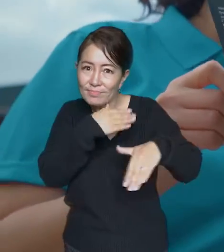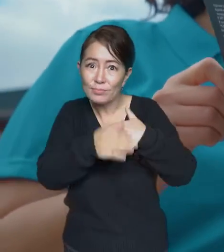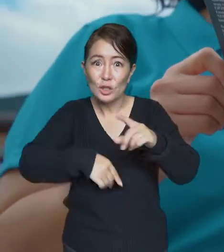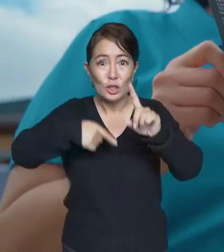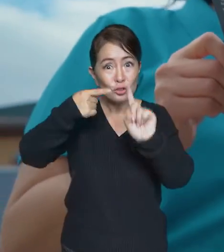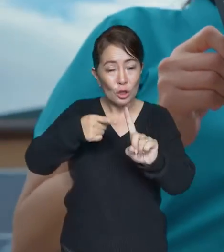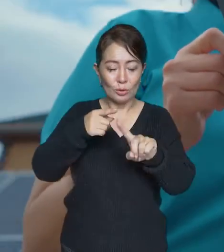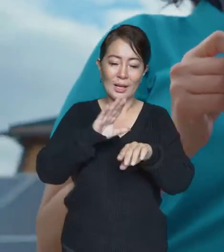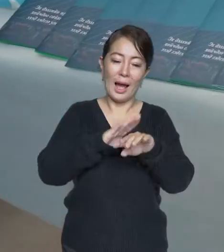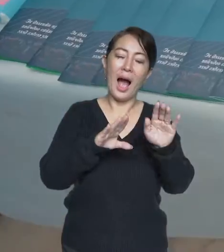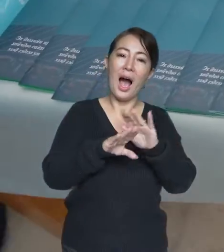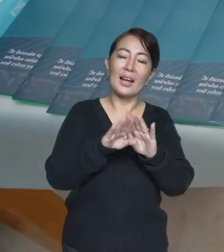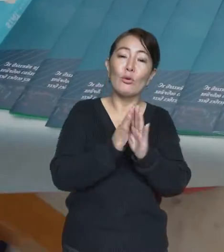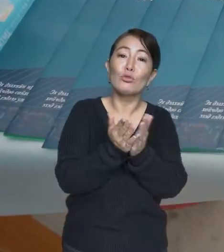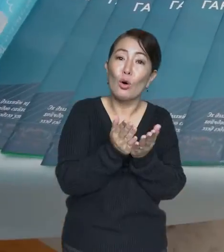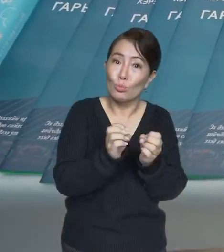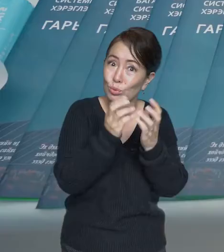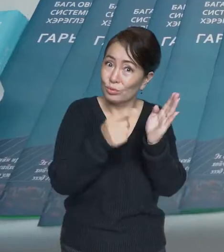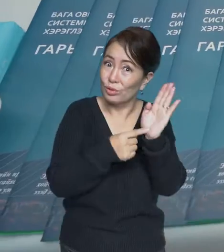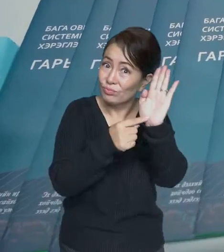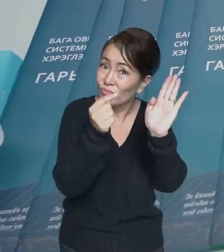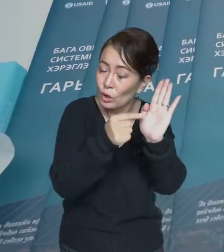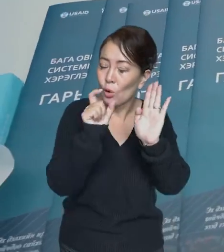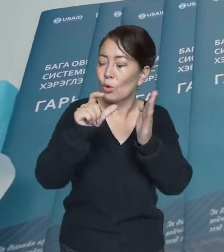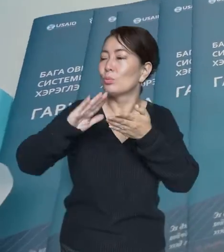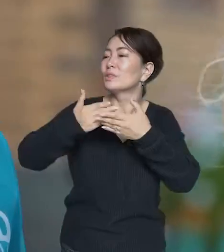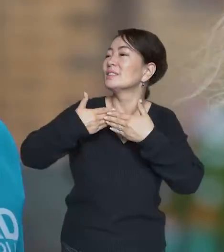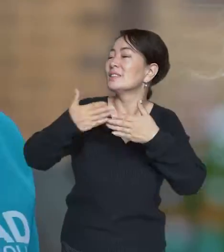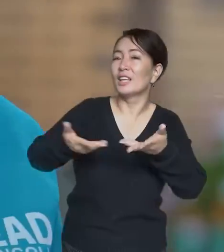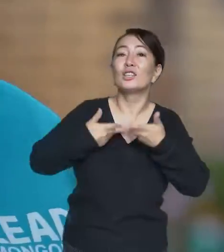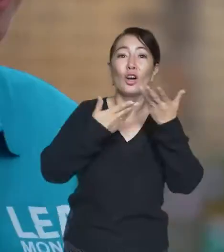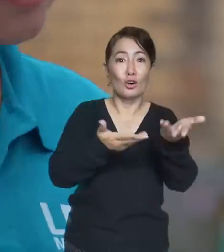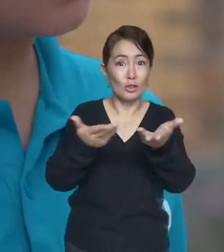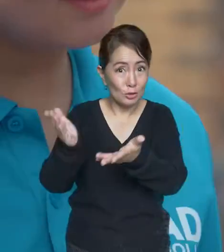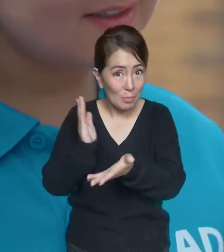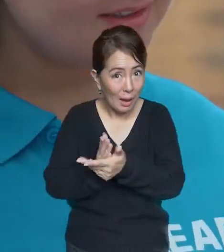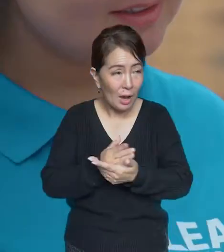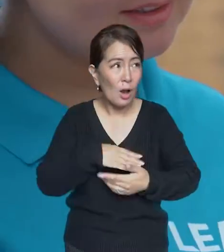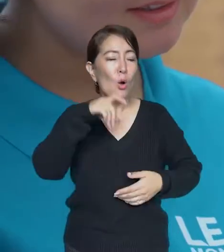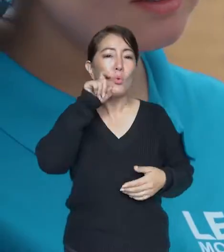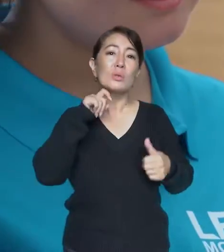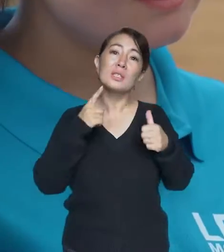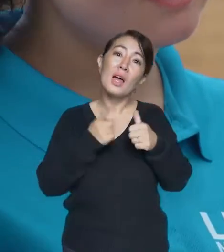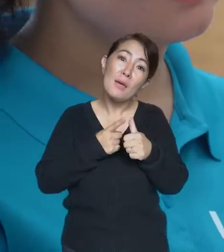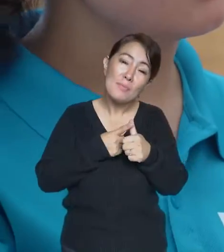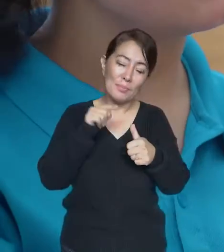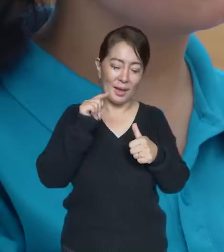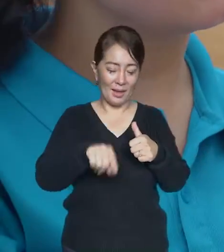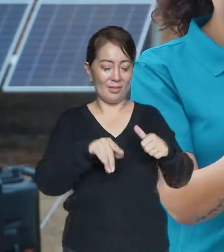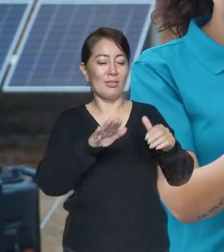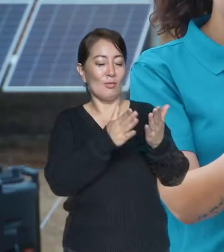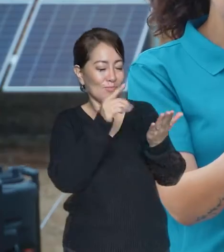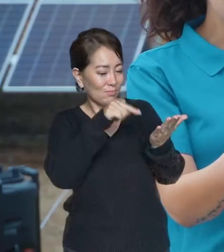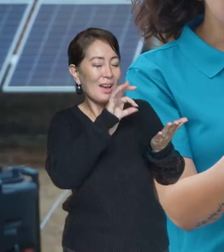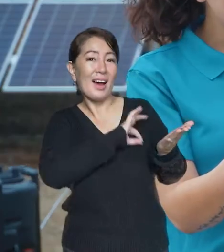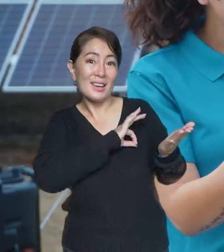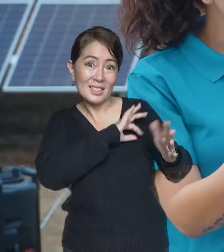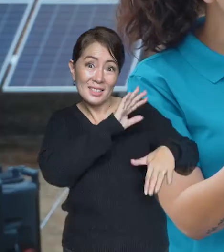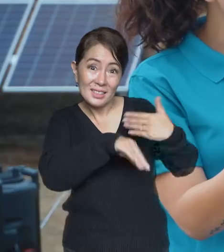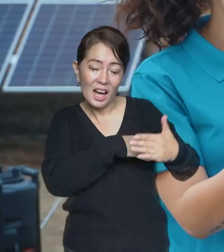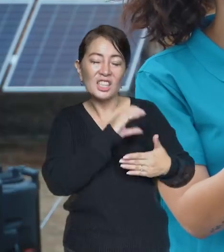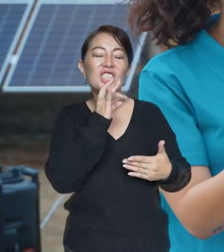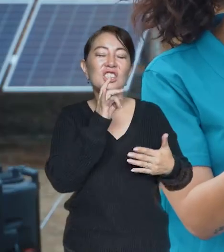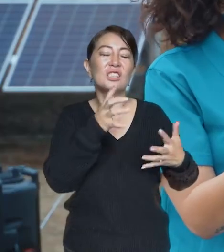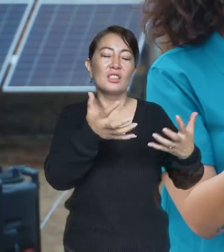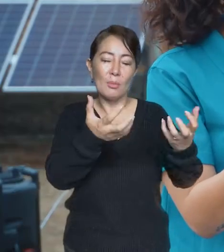буй хэрэглэгчдэд зориулсан гарын авлагыг бэлтгэн олон нийтэд нээлттэйгээр гаргаад байгаа бөгөөд хүссэн хэн бүхэн энэхүү гарын авлагыг ашиглан